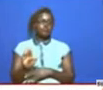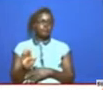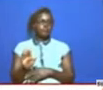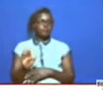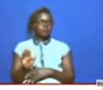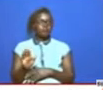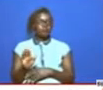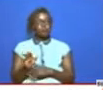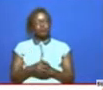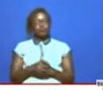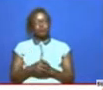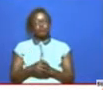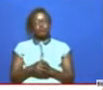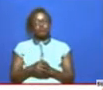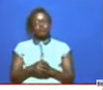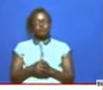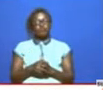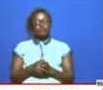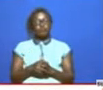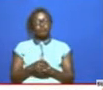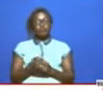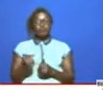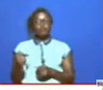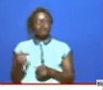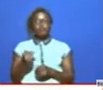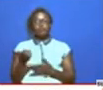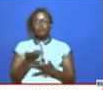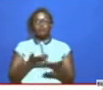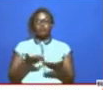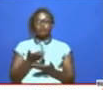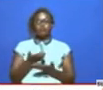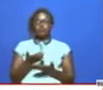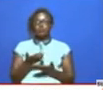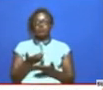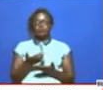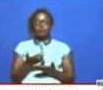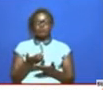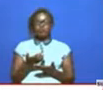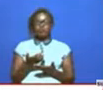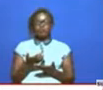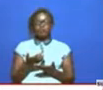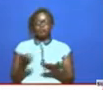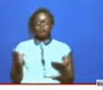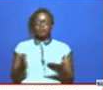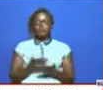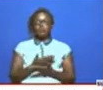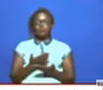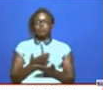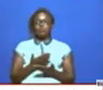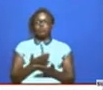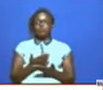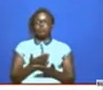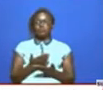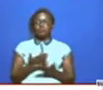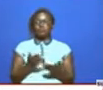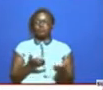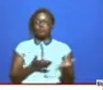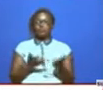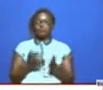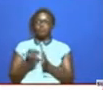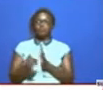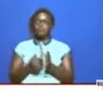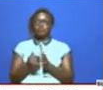bega. Sisi wa pwani, uchumi wetu ulitolewa pwani ukaletwa Naivasha kwa shamba